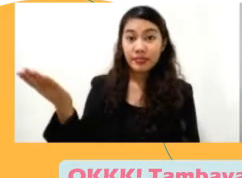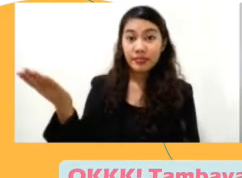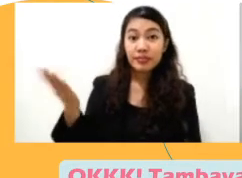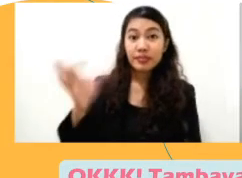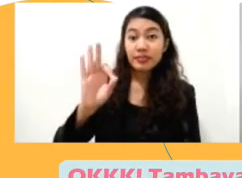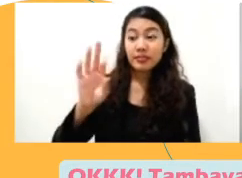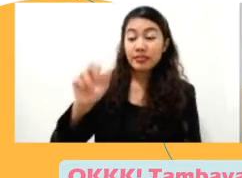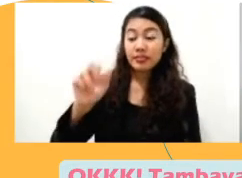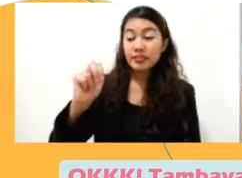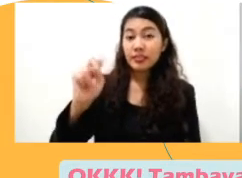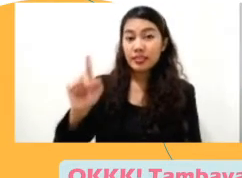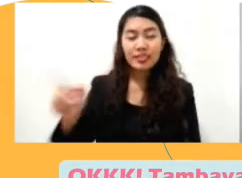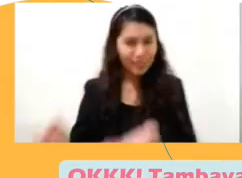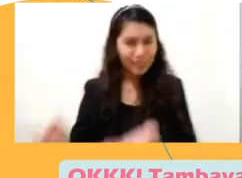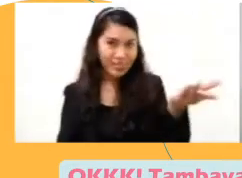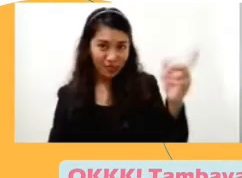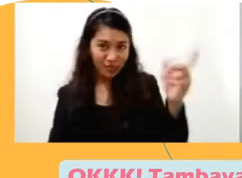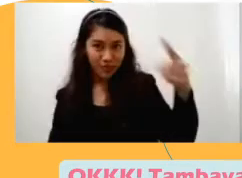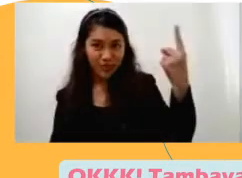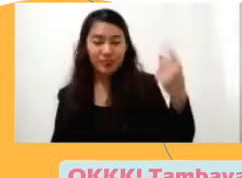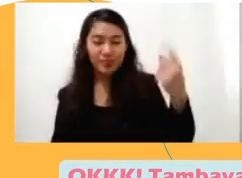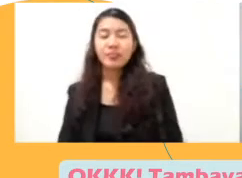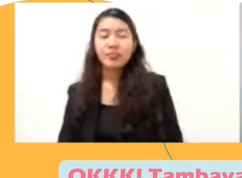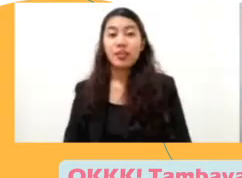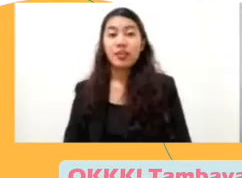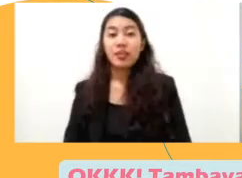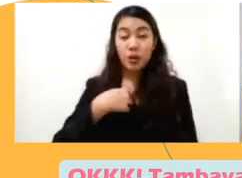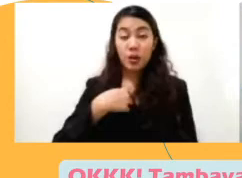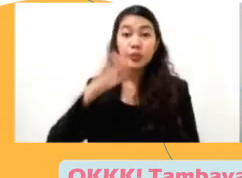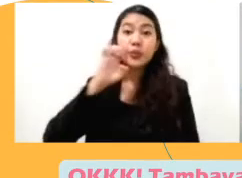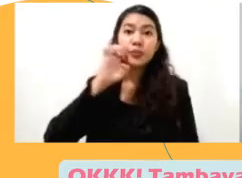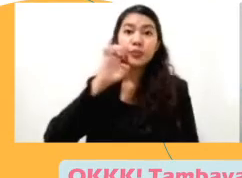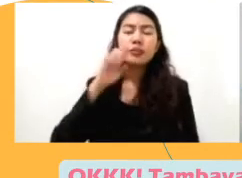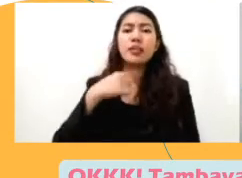muna. Ako personally,